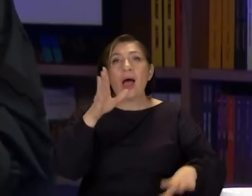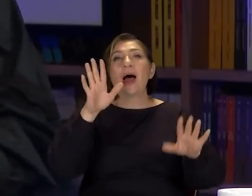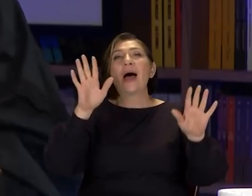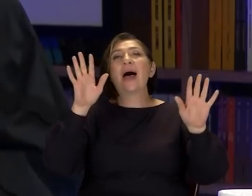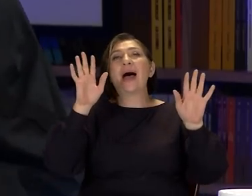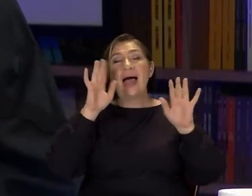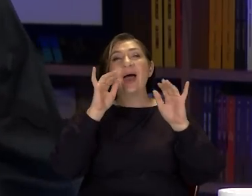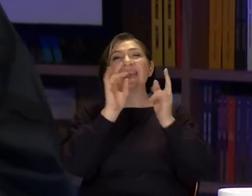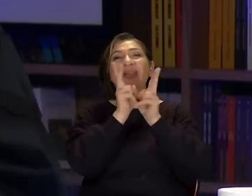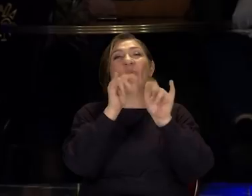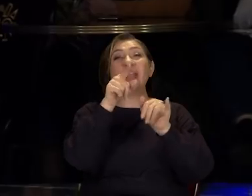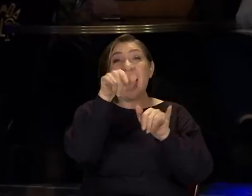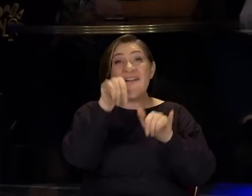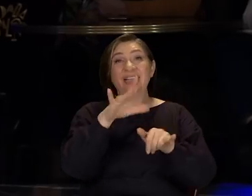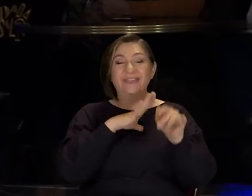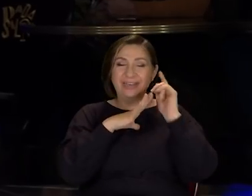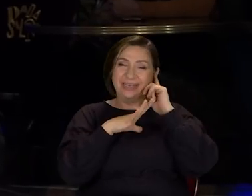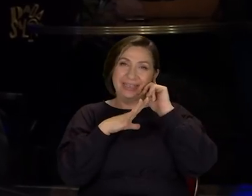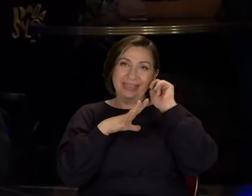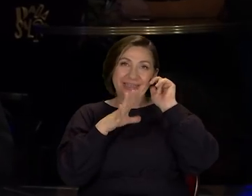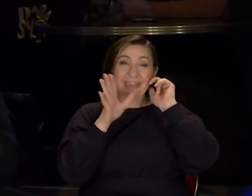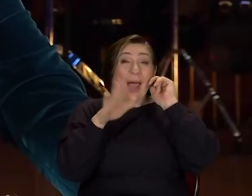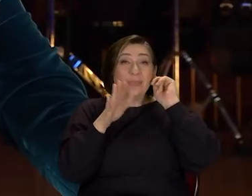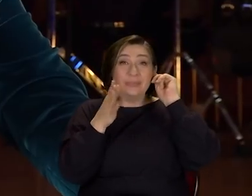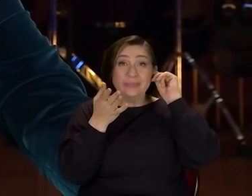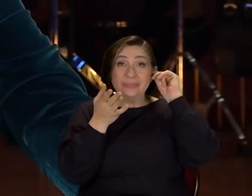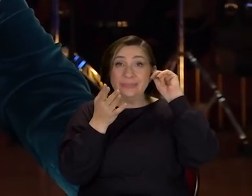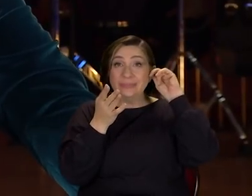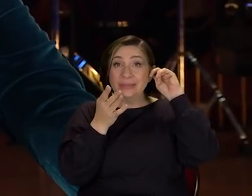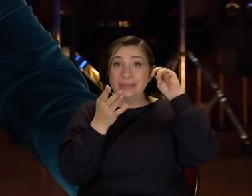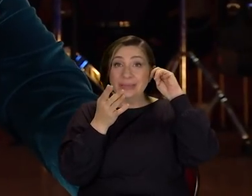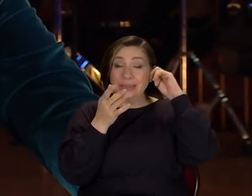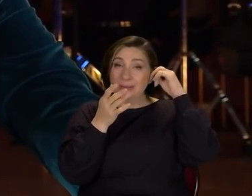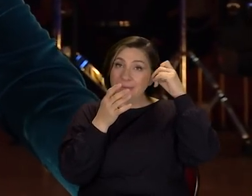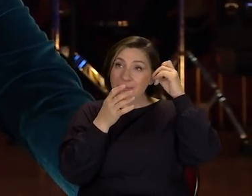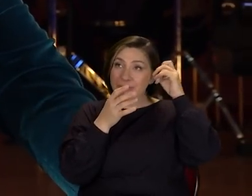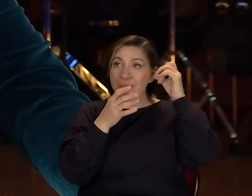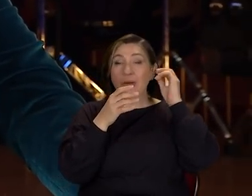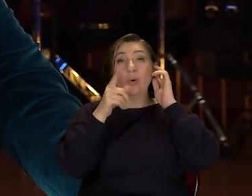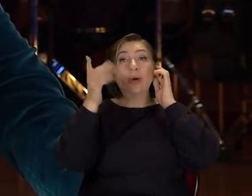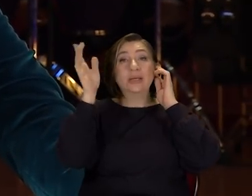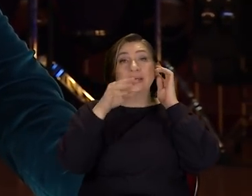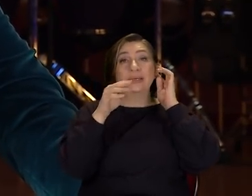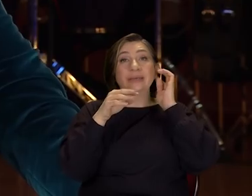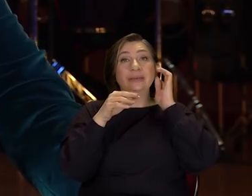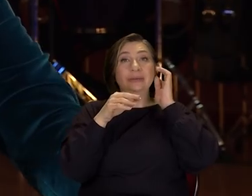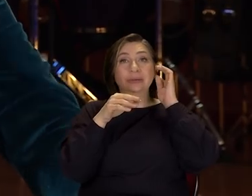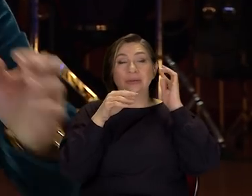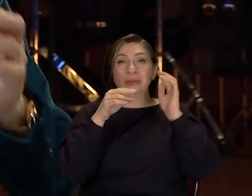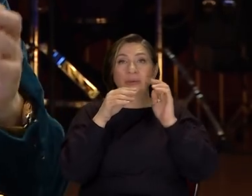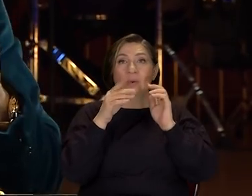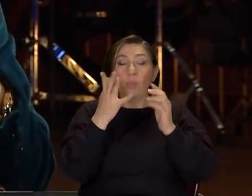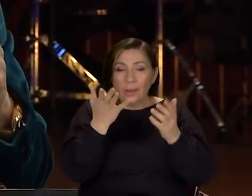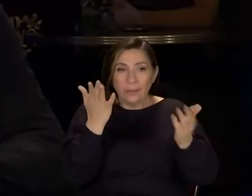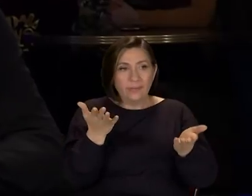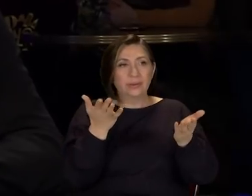da aynen aynısı bunlar var. Bu var işte. Evet. Diyorsun ki ne yaptım? Hani orada geldiğinde o da şey yaptın. Böyle